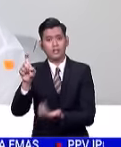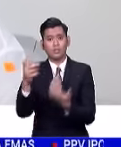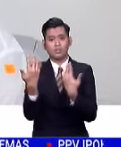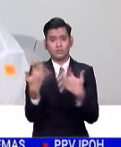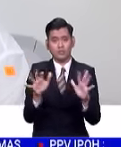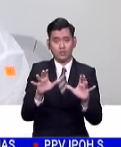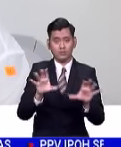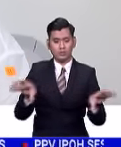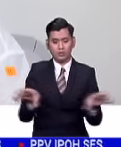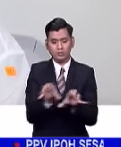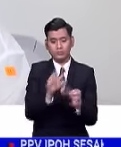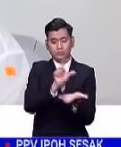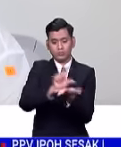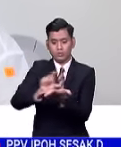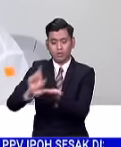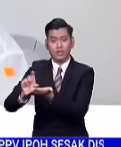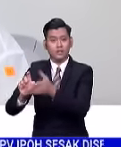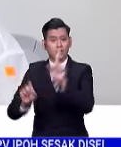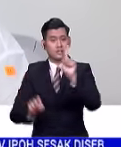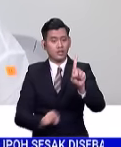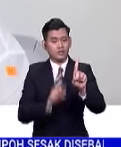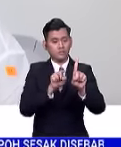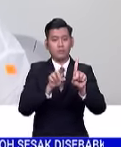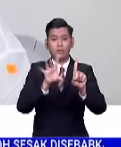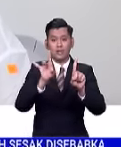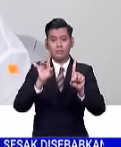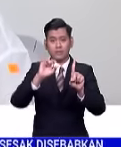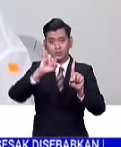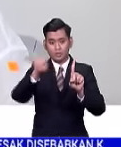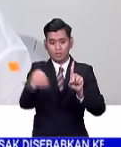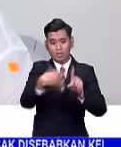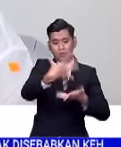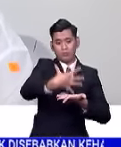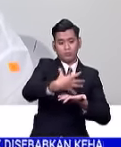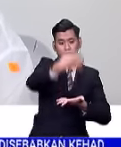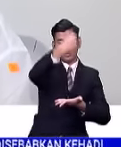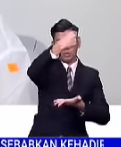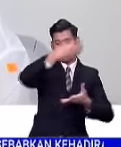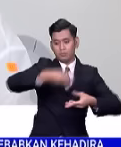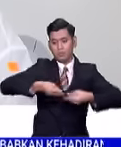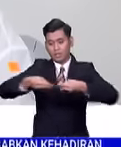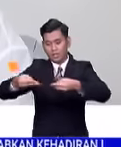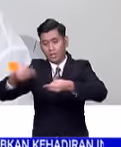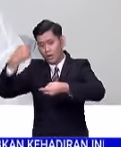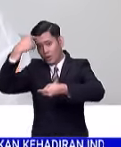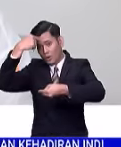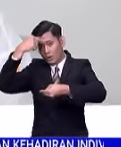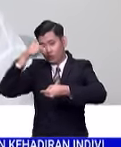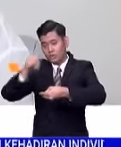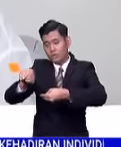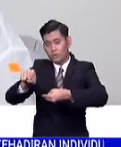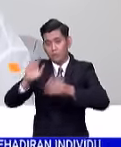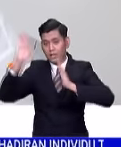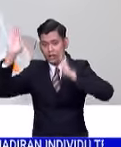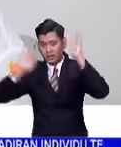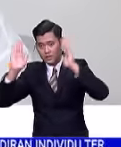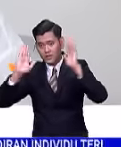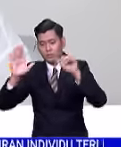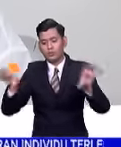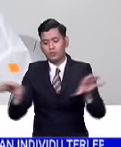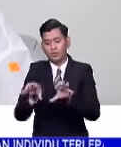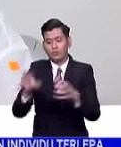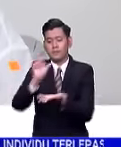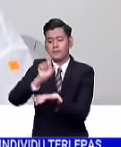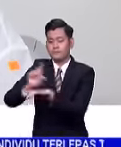sebanyak 1.8 juta botol dan akhir Jun ini akan siap